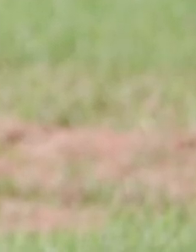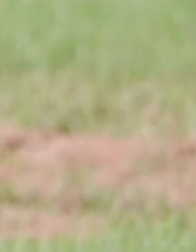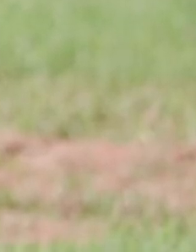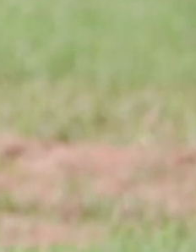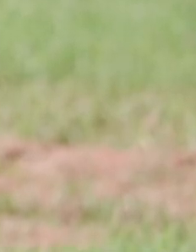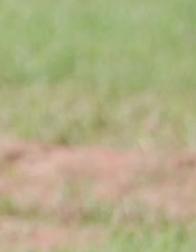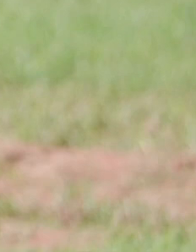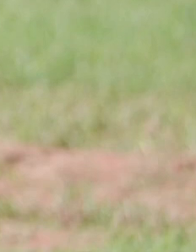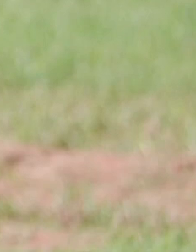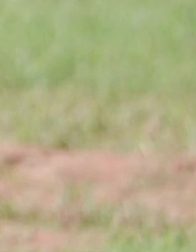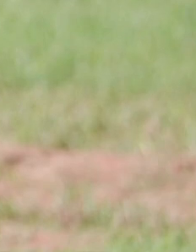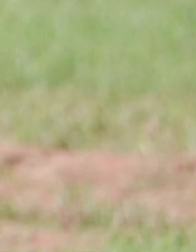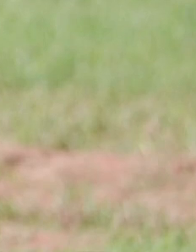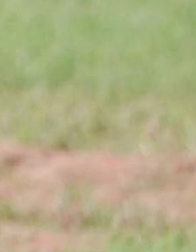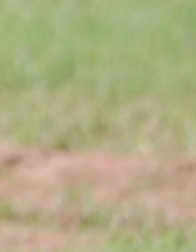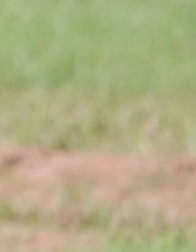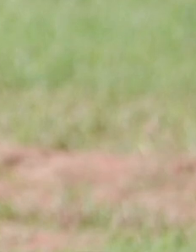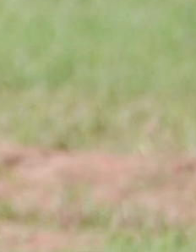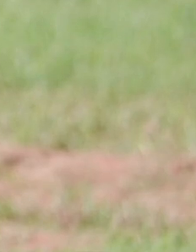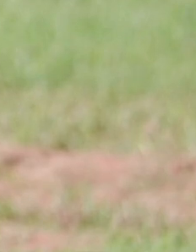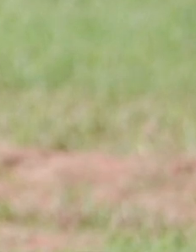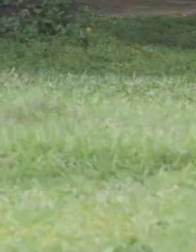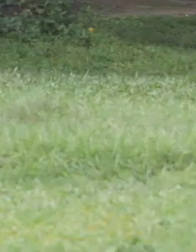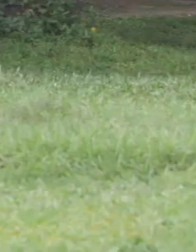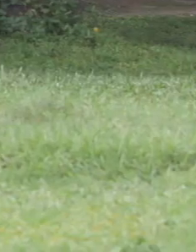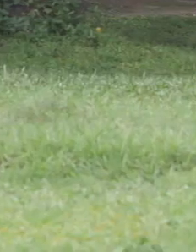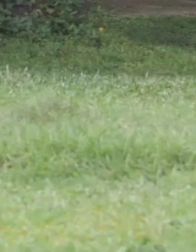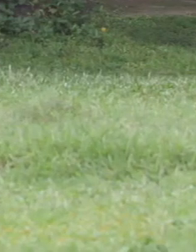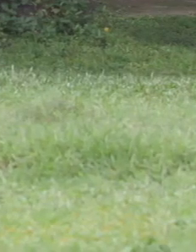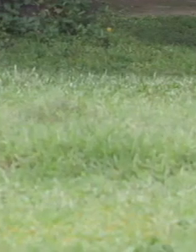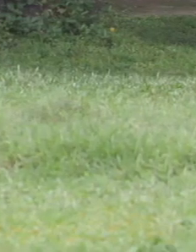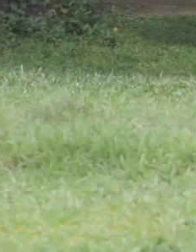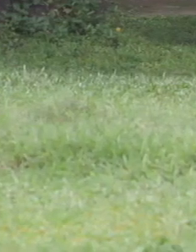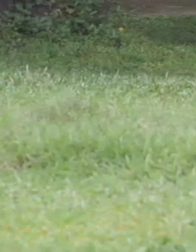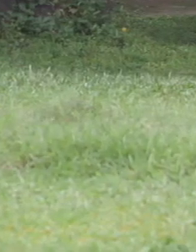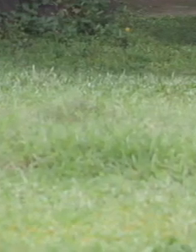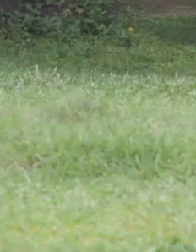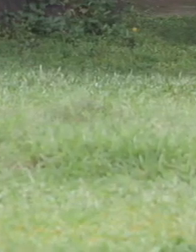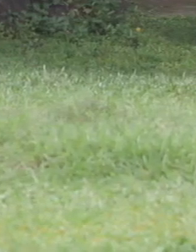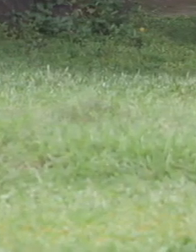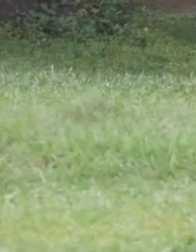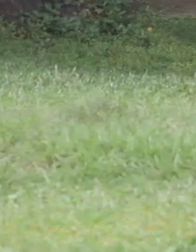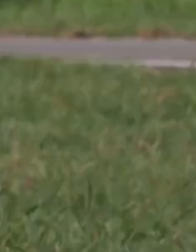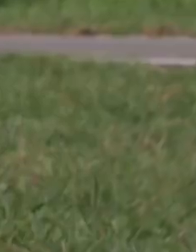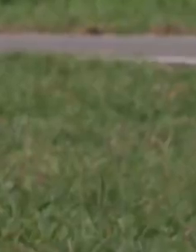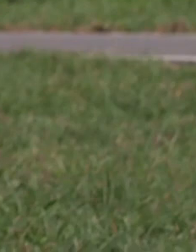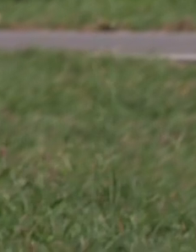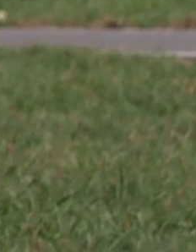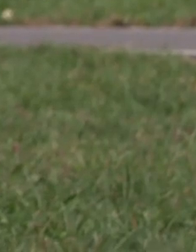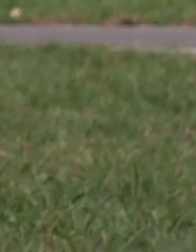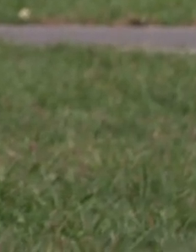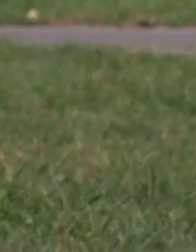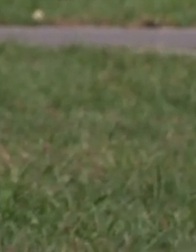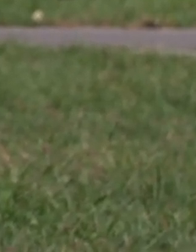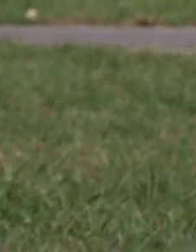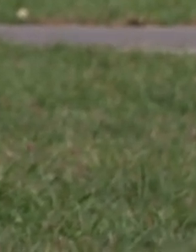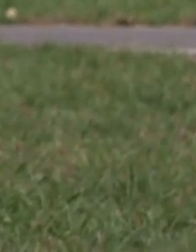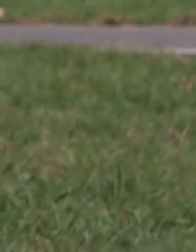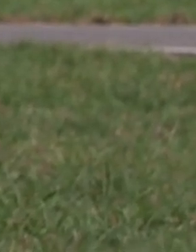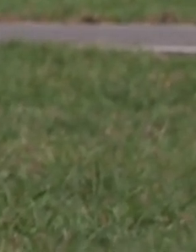及内容，使全身达到运动的效果，增进身体各部位的基本活动能力。